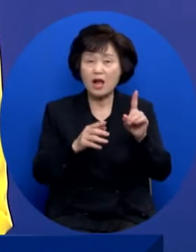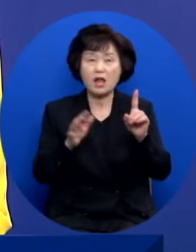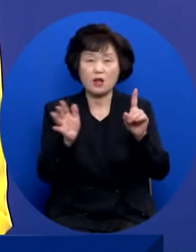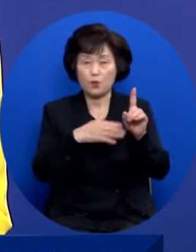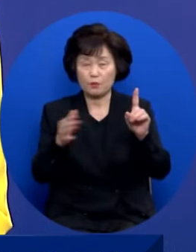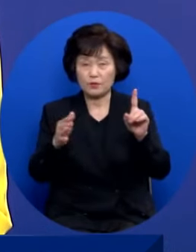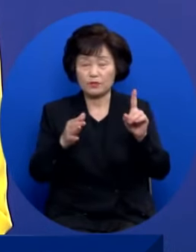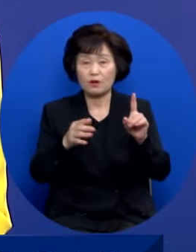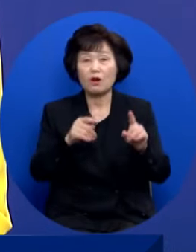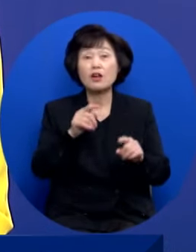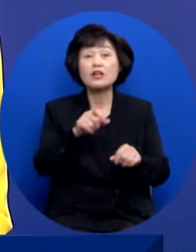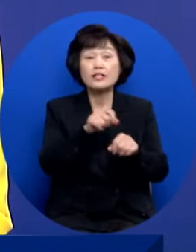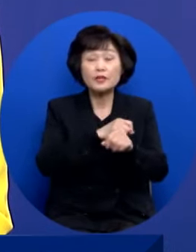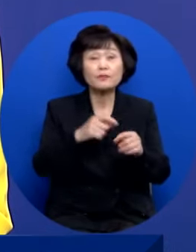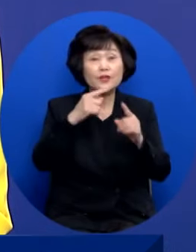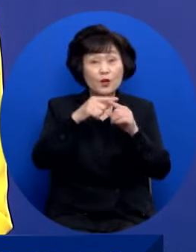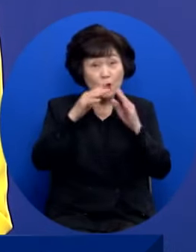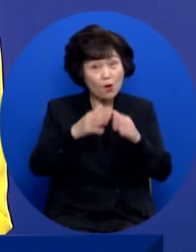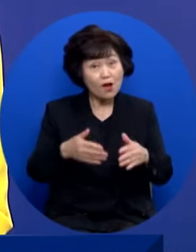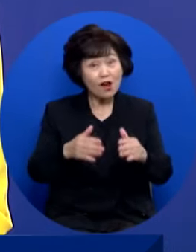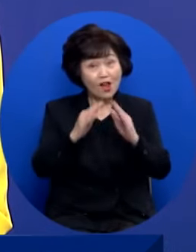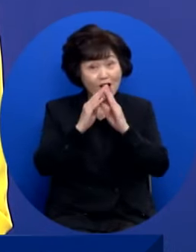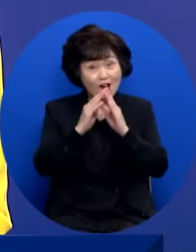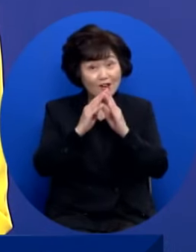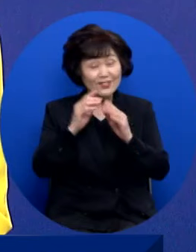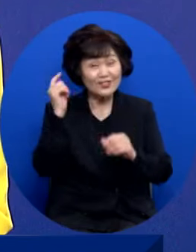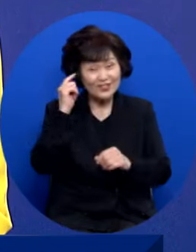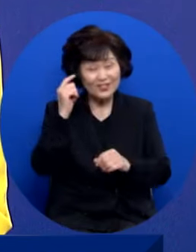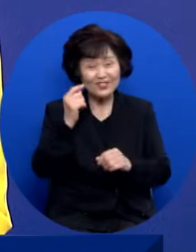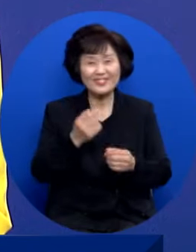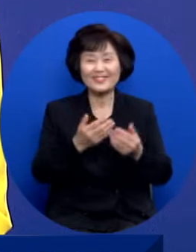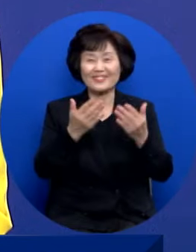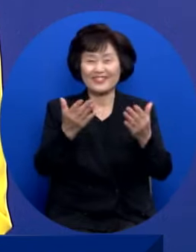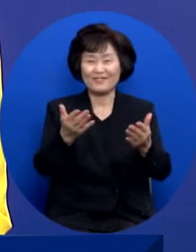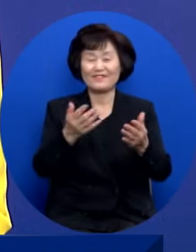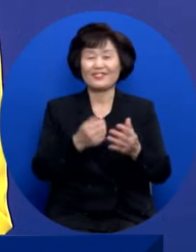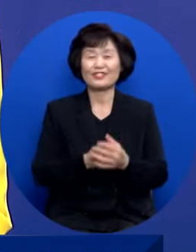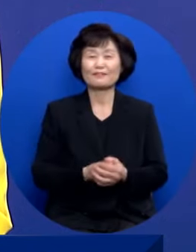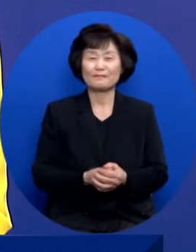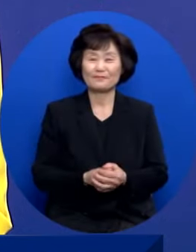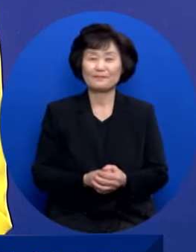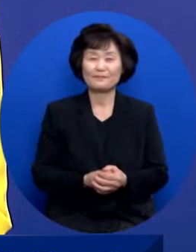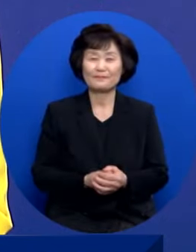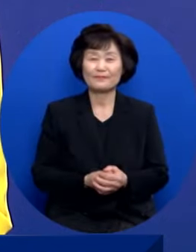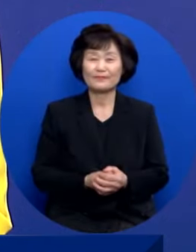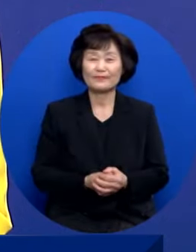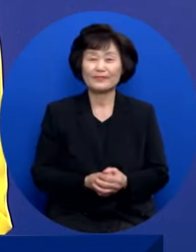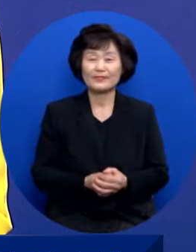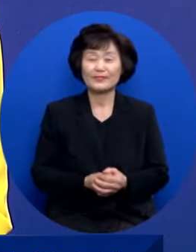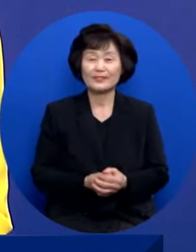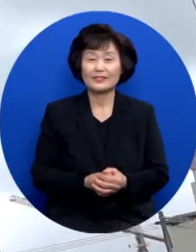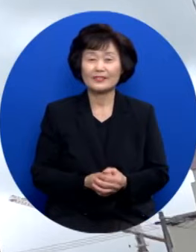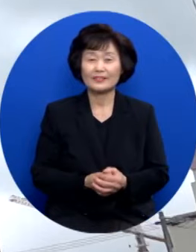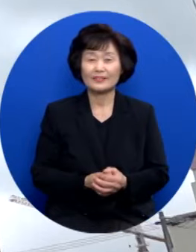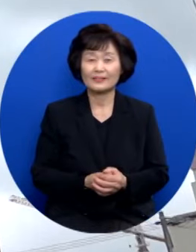불모지인 장흥군에 특별한 교회가 세워졌습니다. 봉헌 예식 현장에 서세롬 기자가 다녀왔습니다.